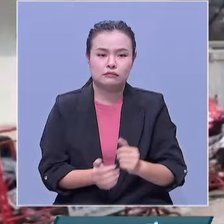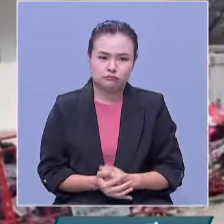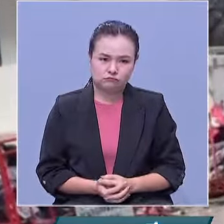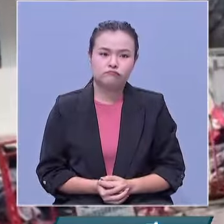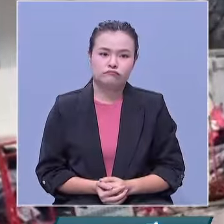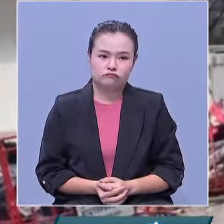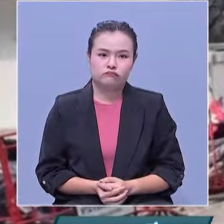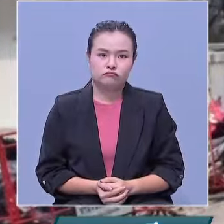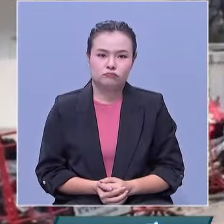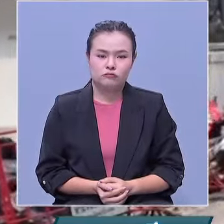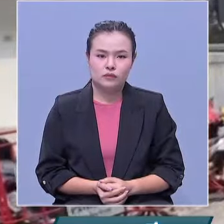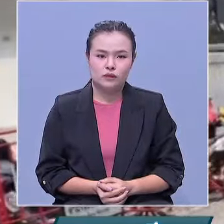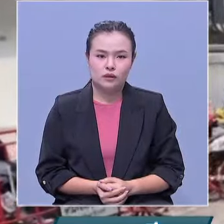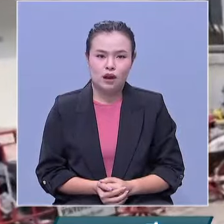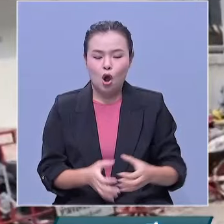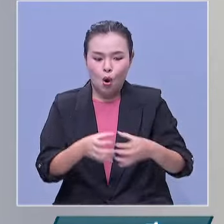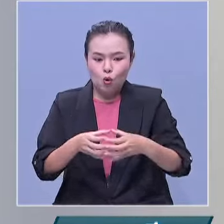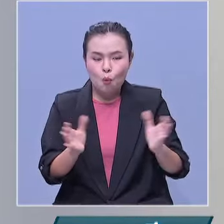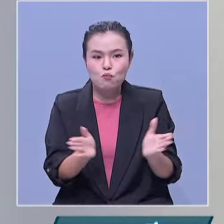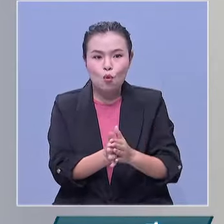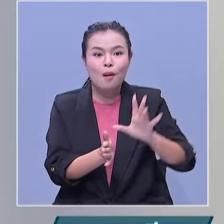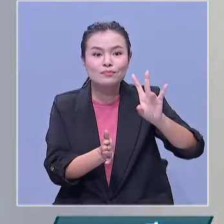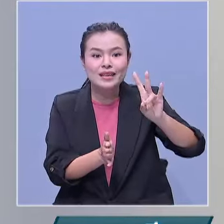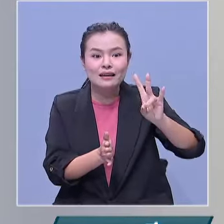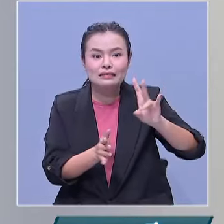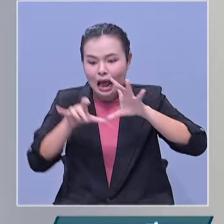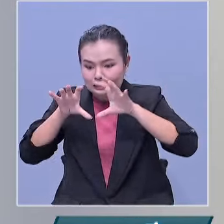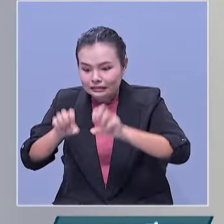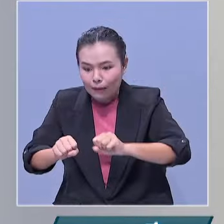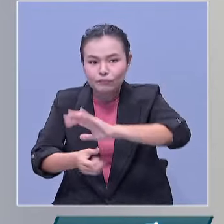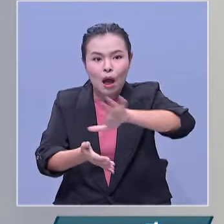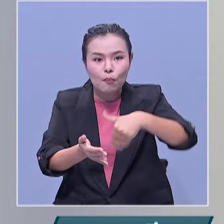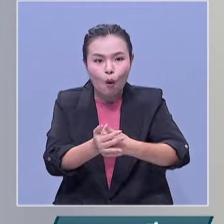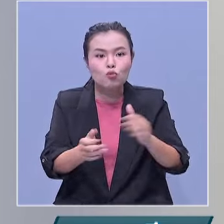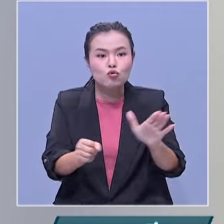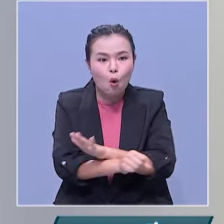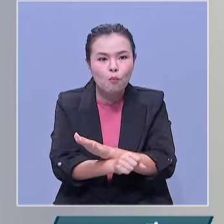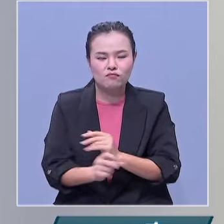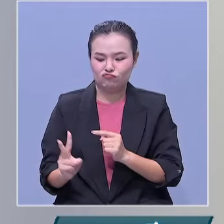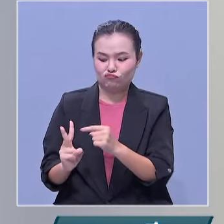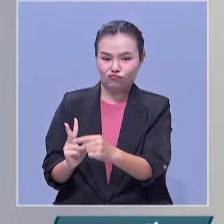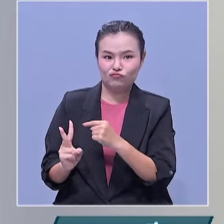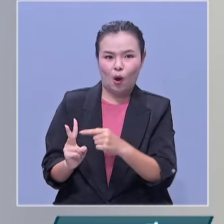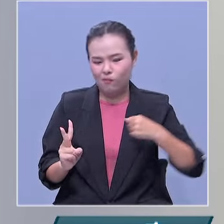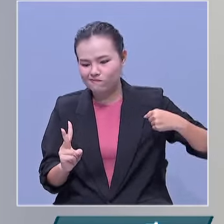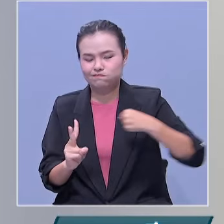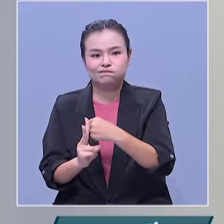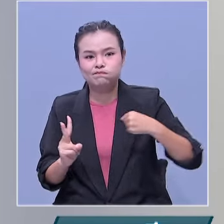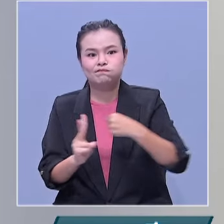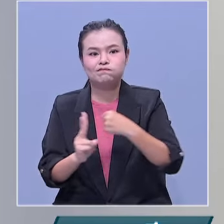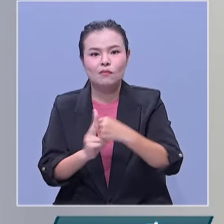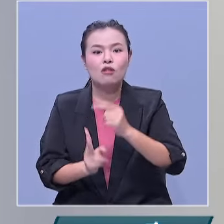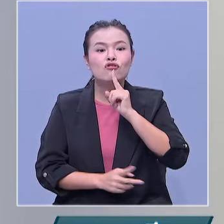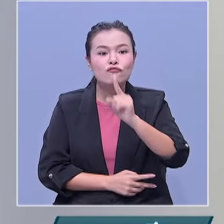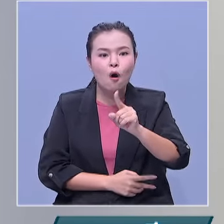ตี๋และพวกที่เป็นเยาวชนรวม 7คนซึ่งทั้งหมดถูกจับกุมตัวได้หมดแล้วนะครับไปทำร้าย2เยาวชนที่ไปร้องกับทางสายไมต้อง